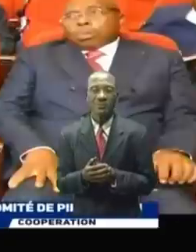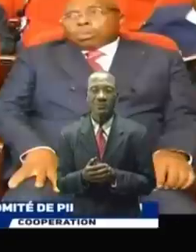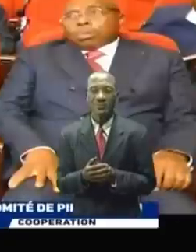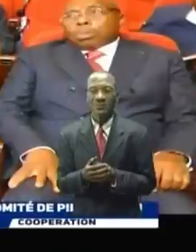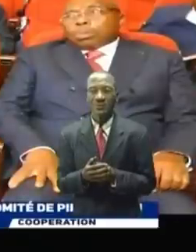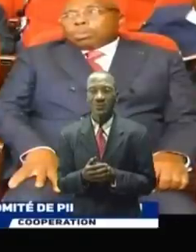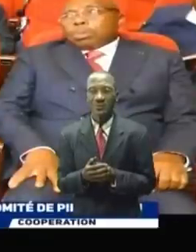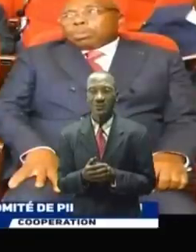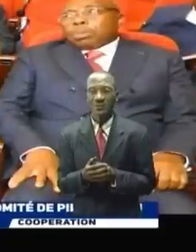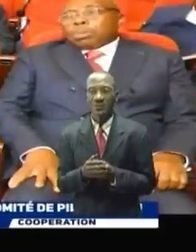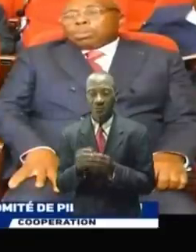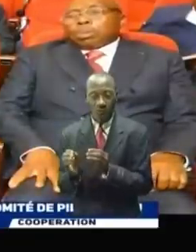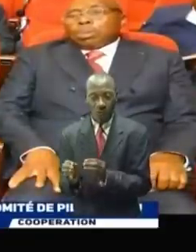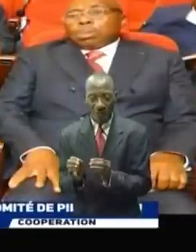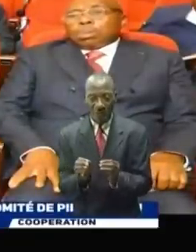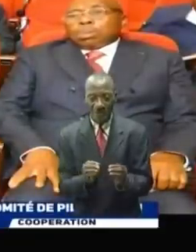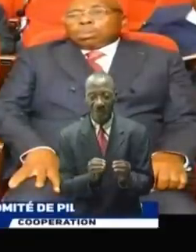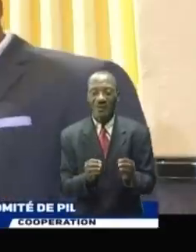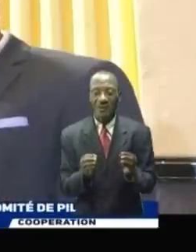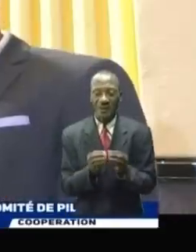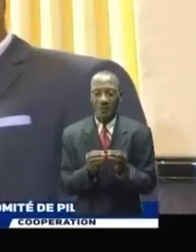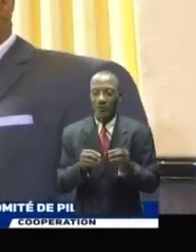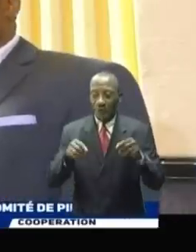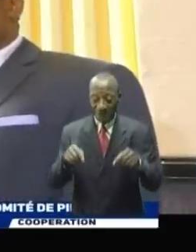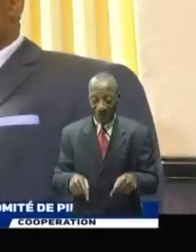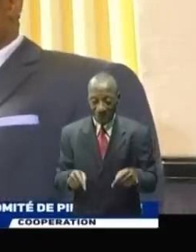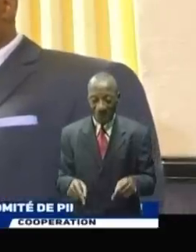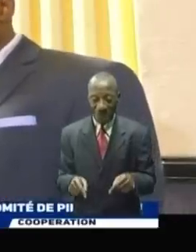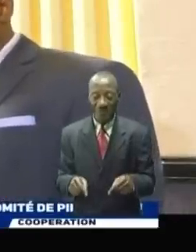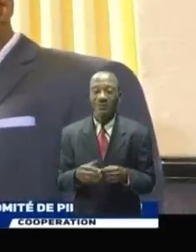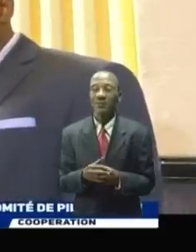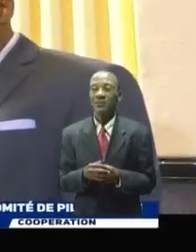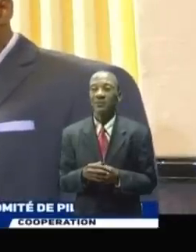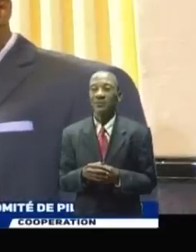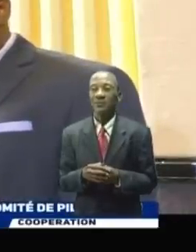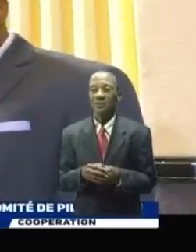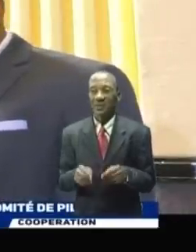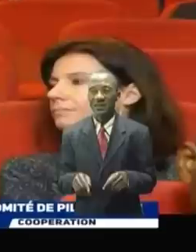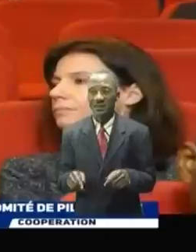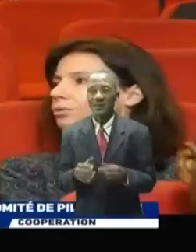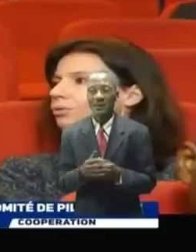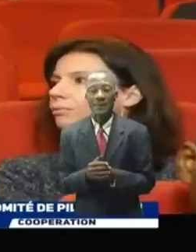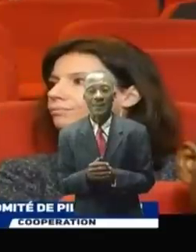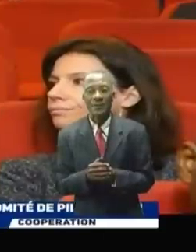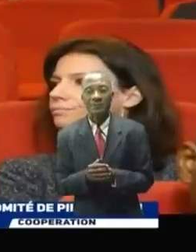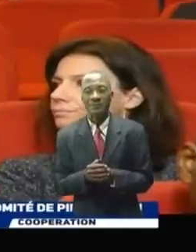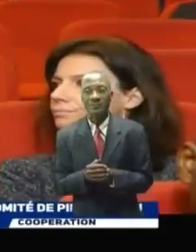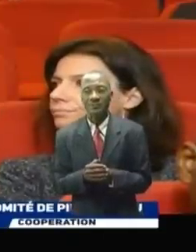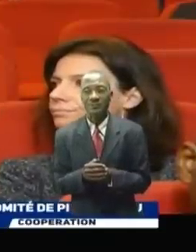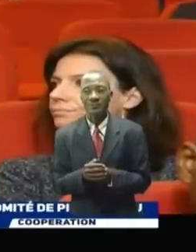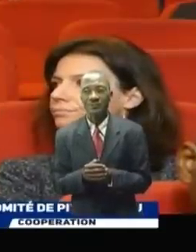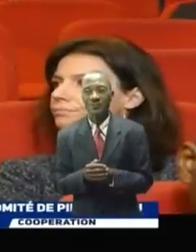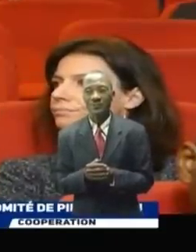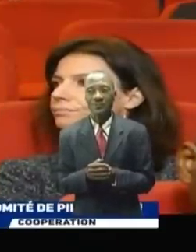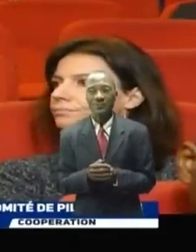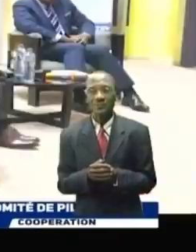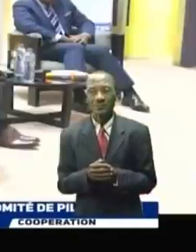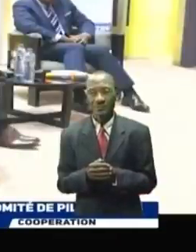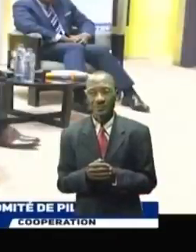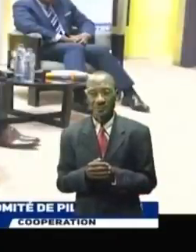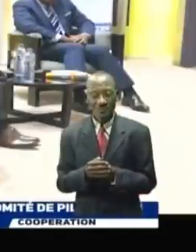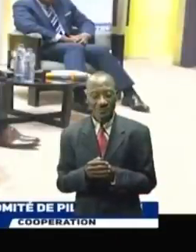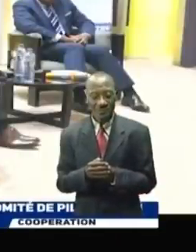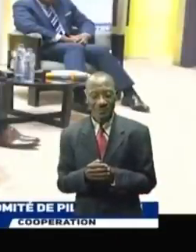d'obtenir plus d'assistance technique, ainsi qu'une aide de développement du continent, Afritech Centre vient de réunir à Kinshasa